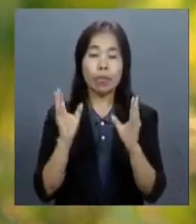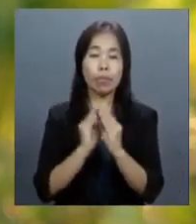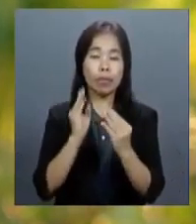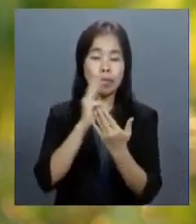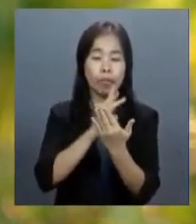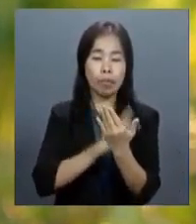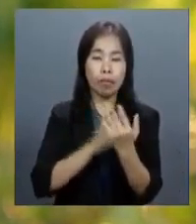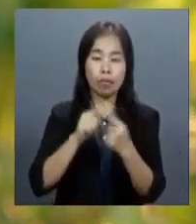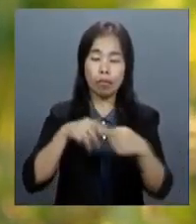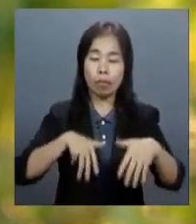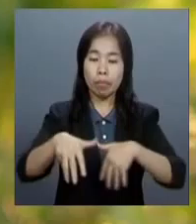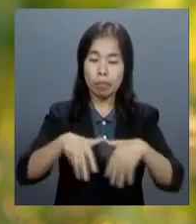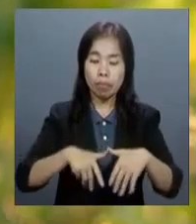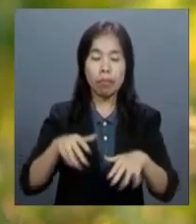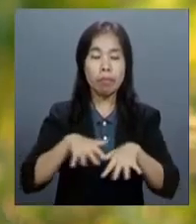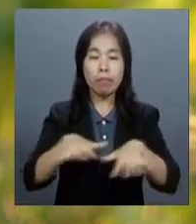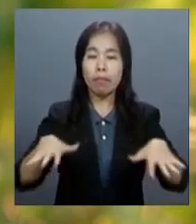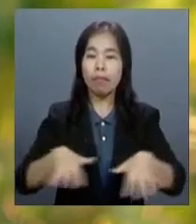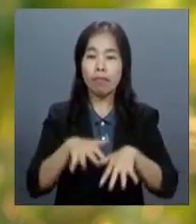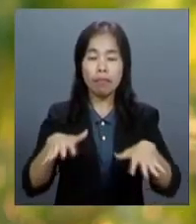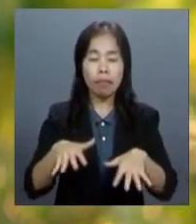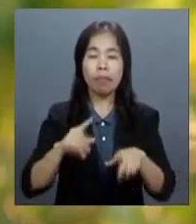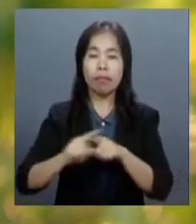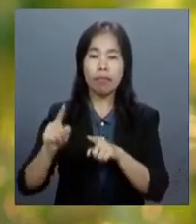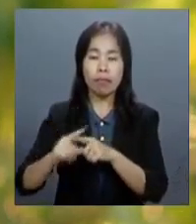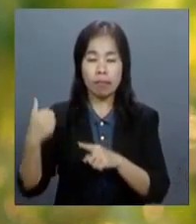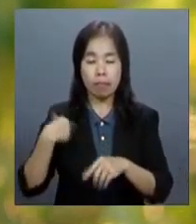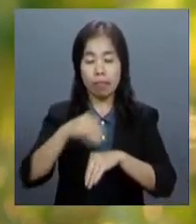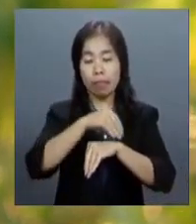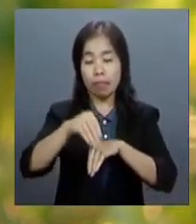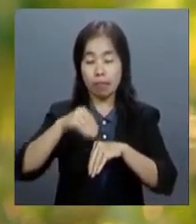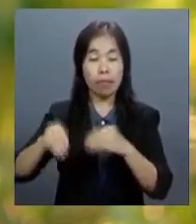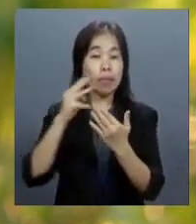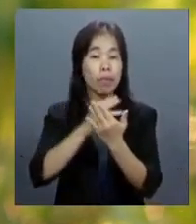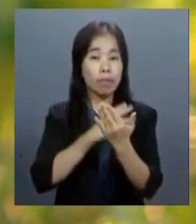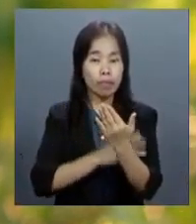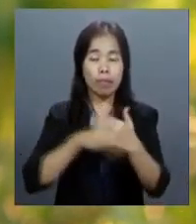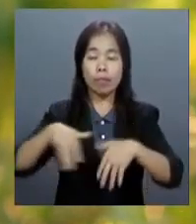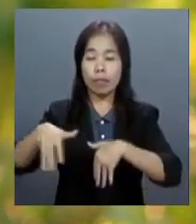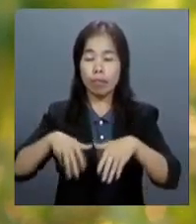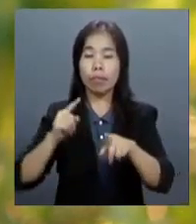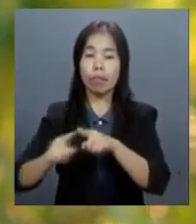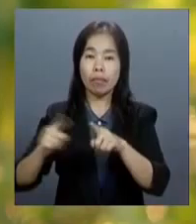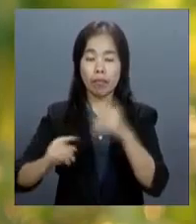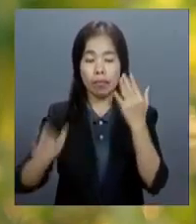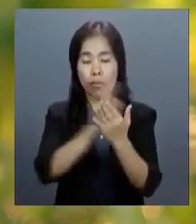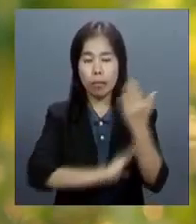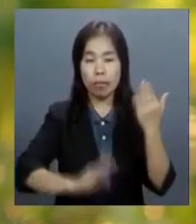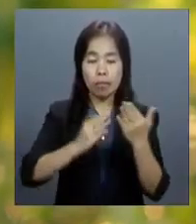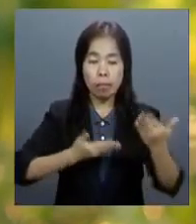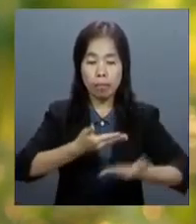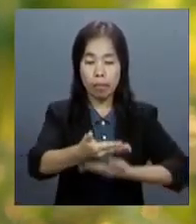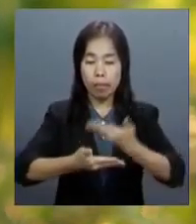ขเรียนรู้ติดดินกินได้ยังเป็นโอกาสให้เครือข่ายนักวิชาการและตัวแทนชุมชนทั่วประเทศแลกเปลี่ยนการทำงานร่ว